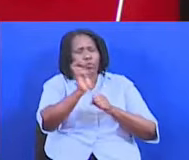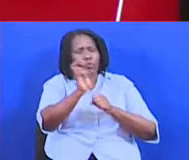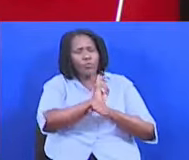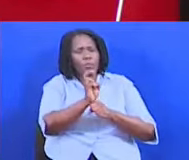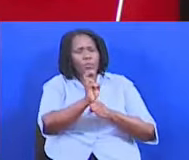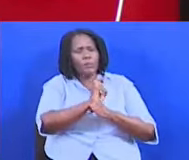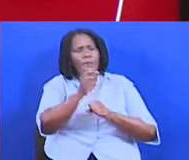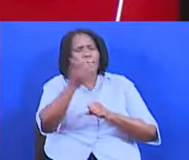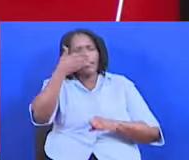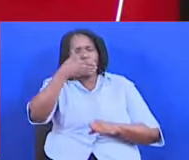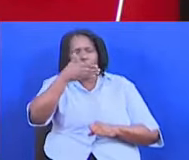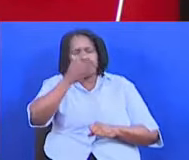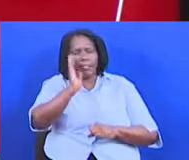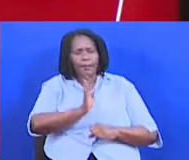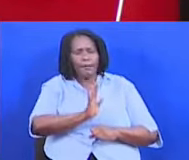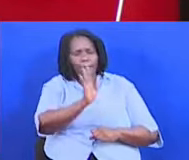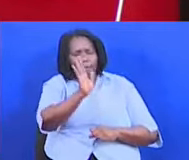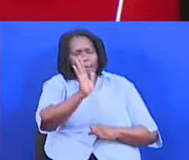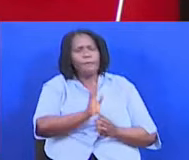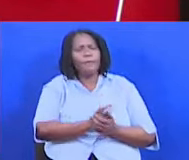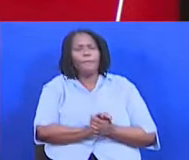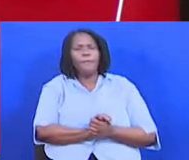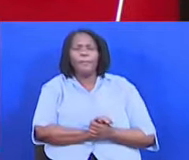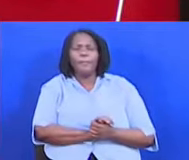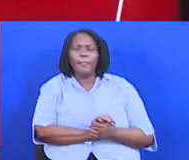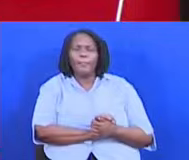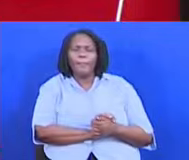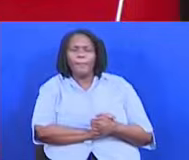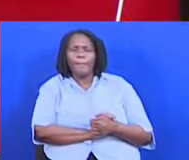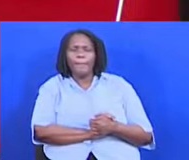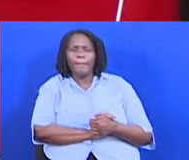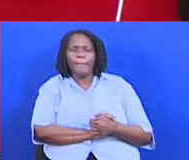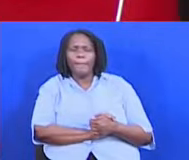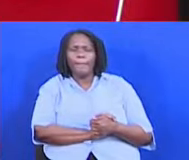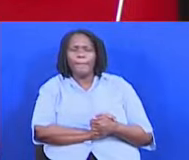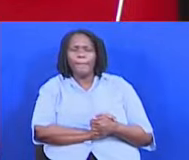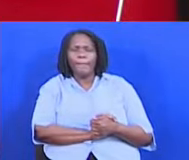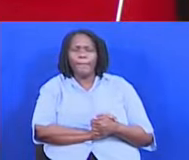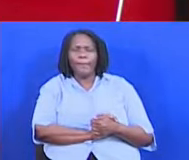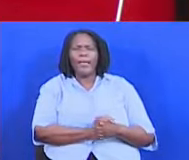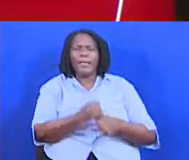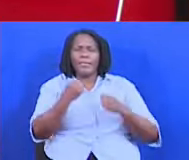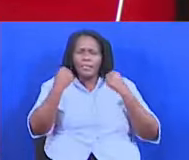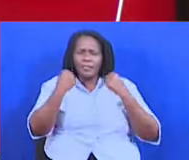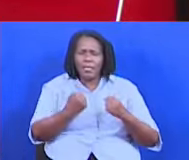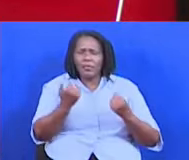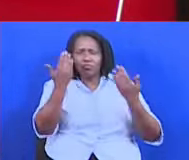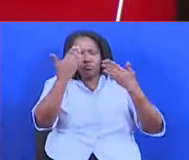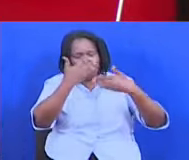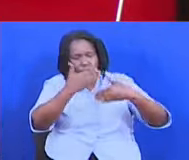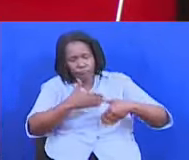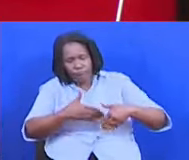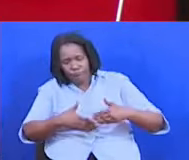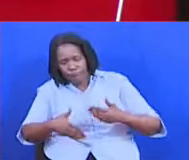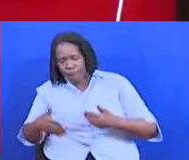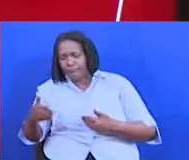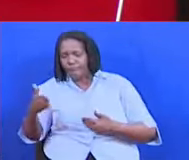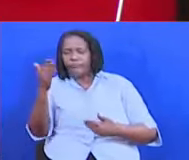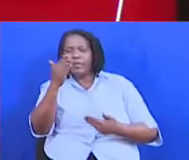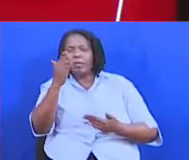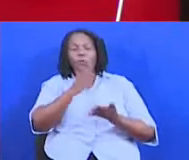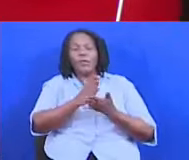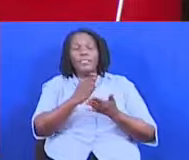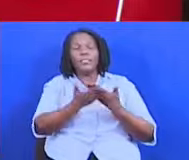serikali yake na namna ambavyo kwa kweli anahangaika usiku na mchana kuhakikisha maendeleo